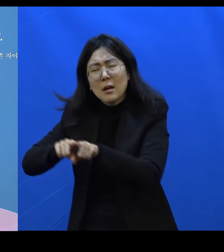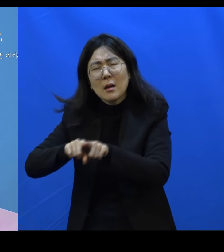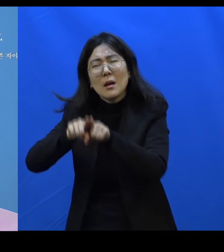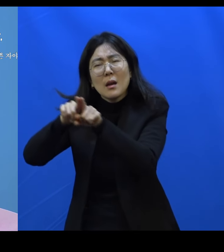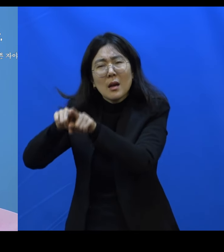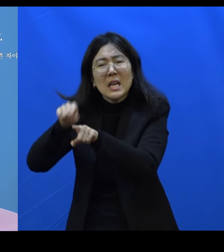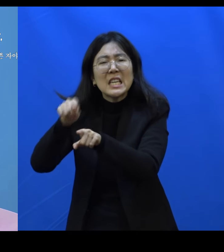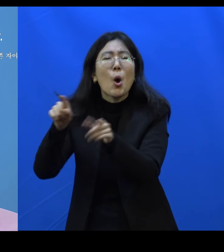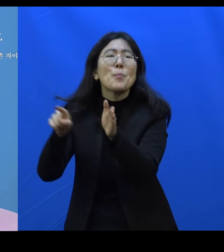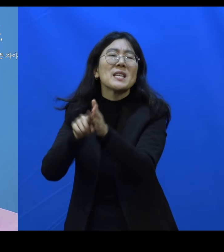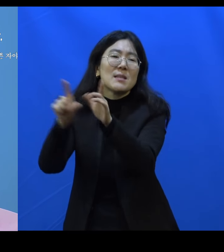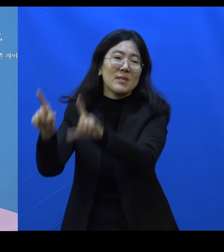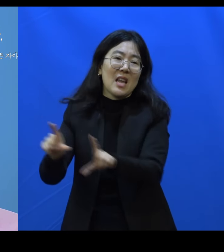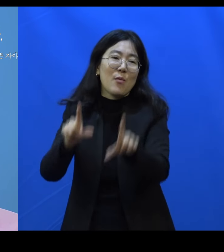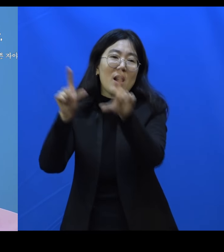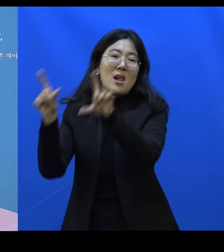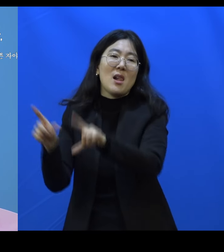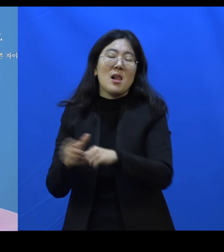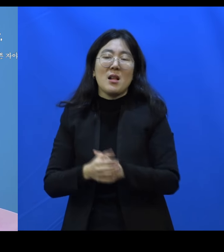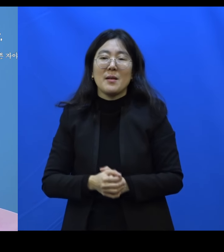속에 주님과 함께하는 일상.